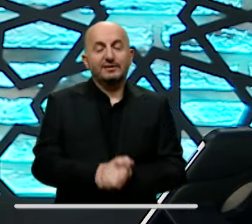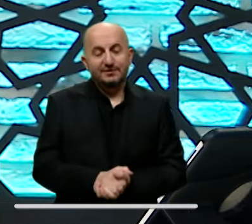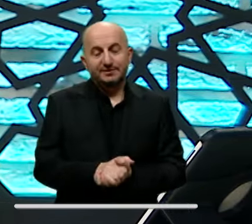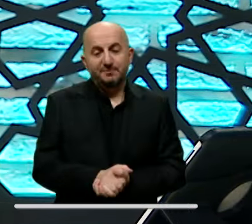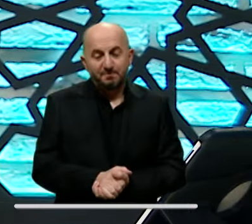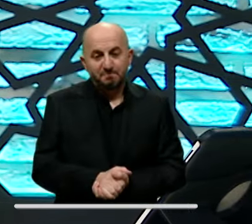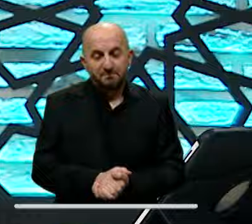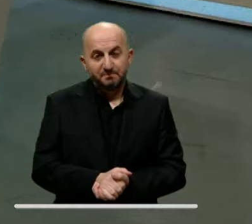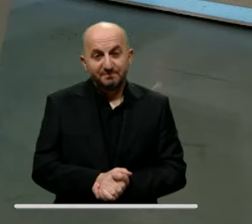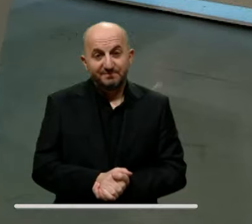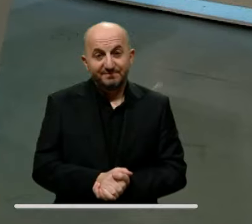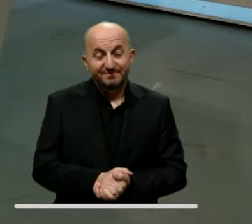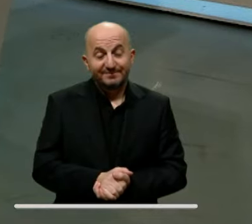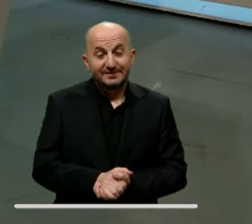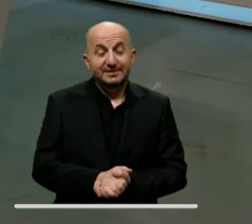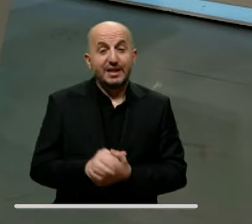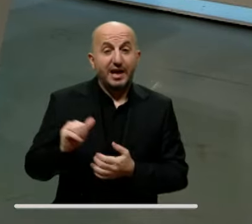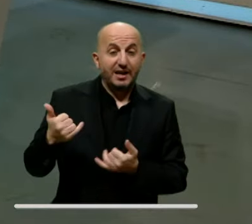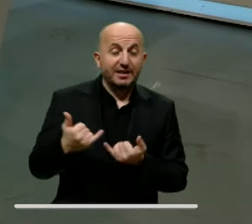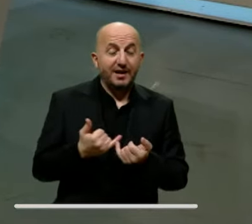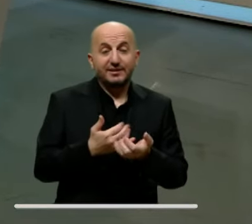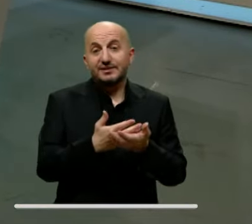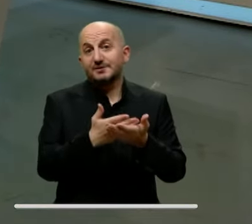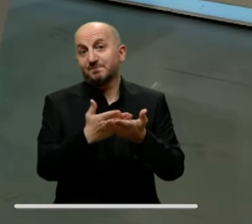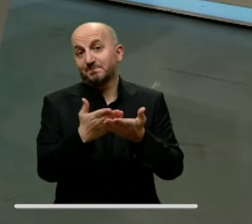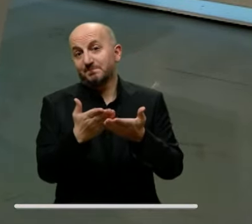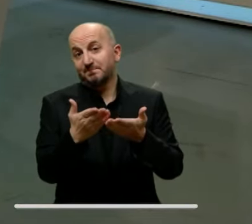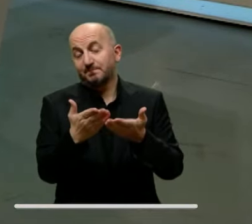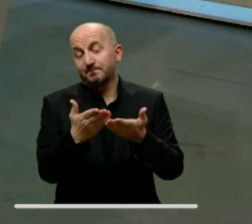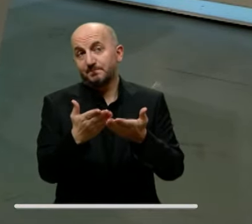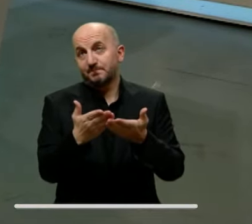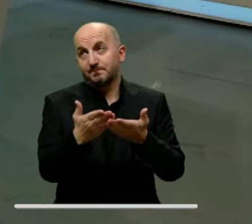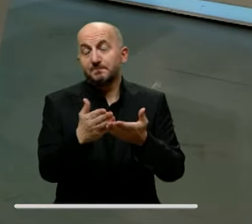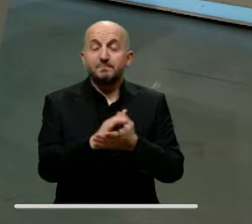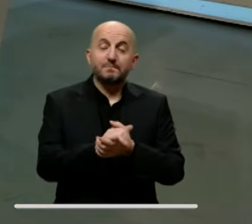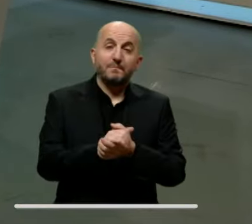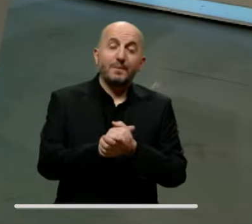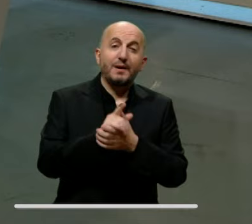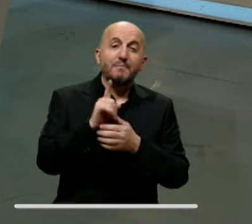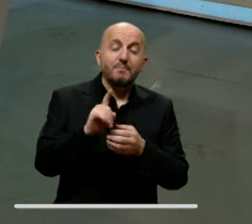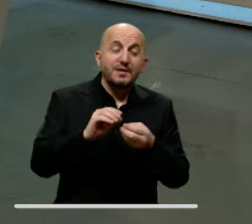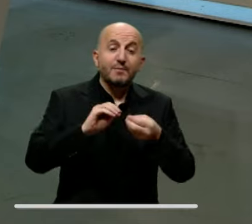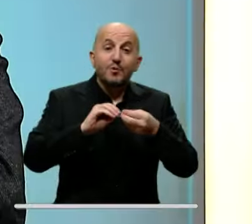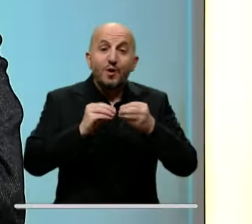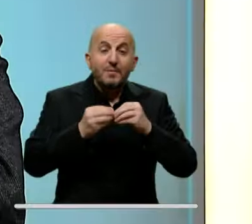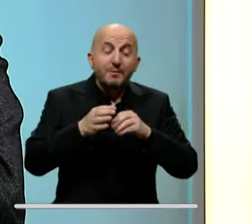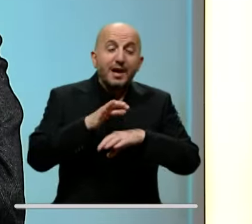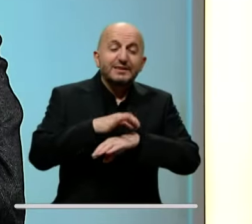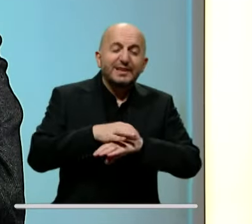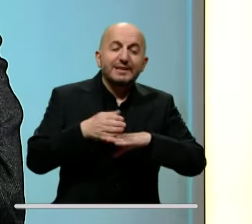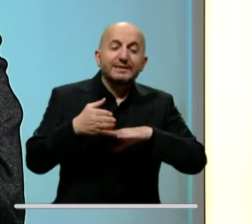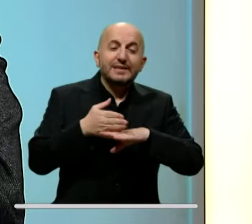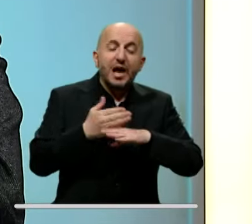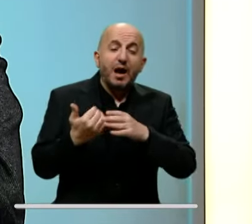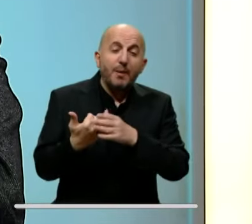ediyoruz dersiniz işte değerli kardeşim yani eee bir mazeret nedeniyle abdest